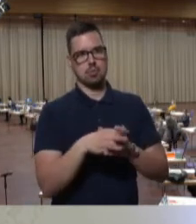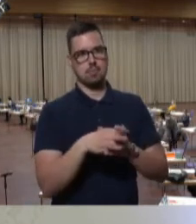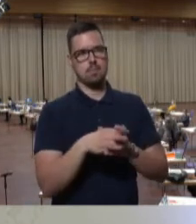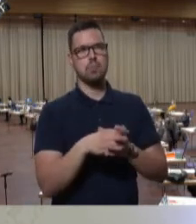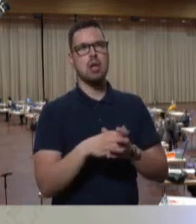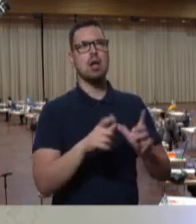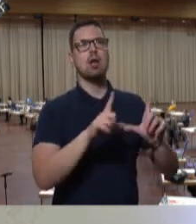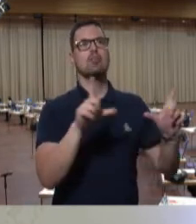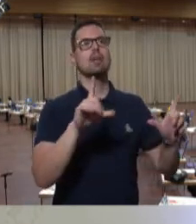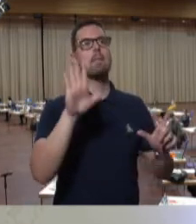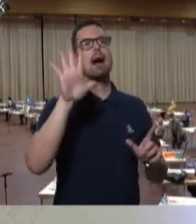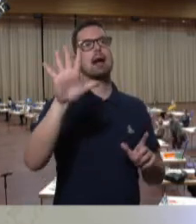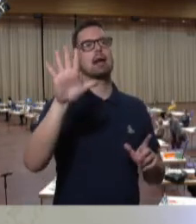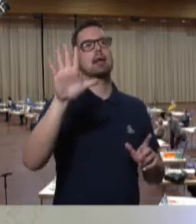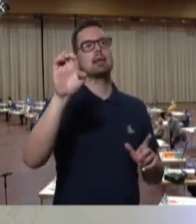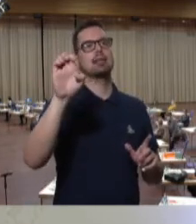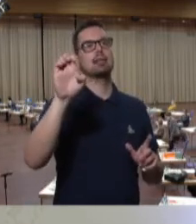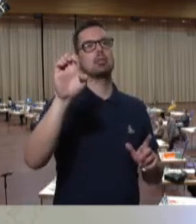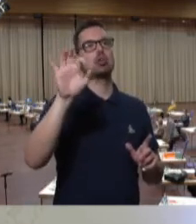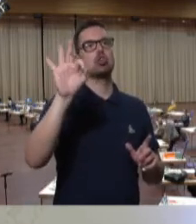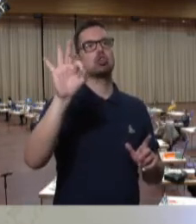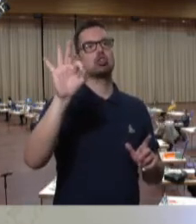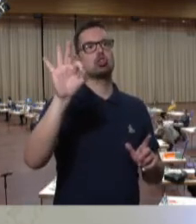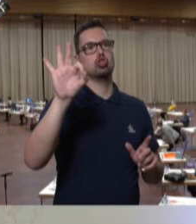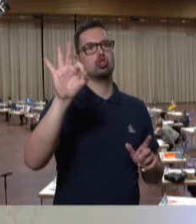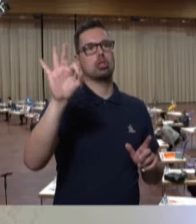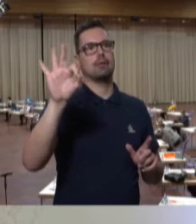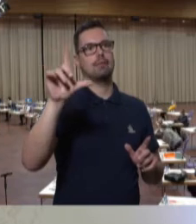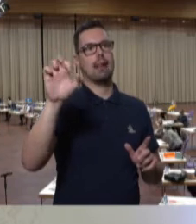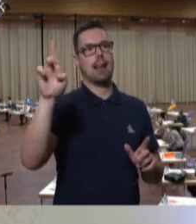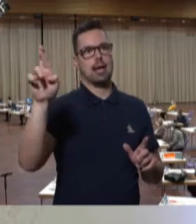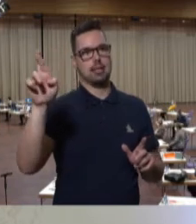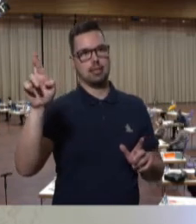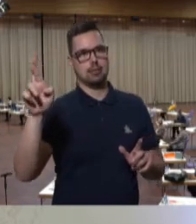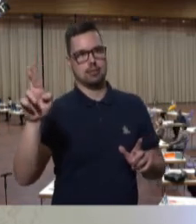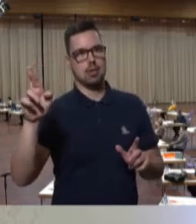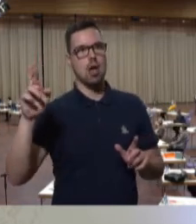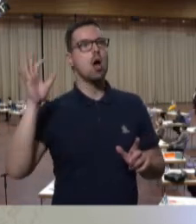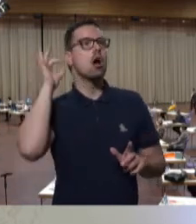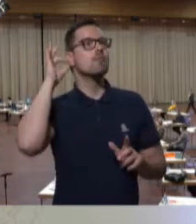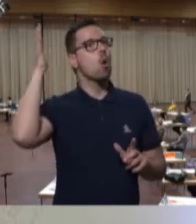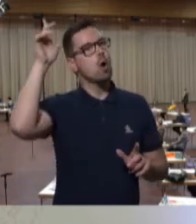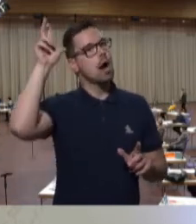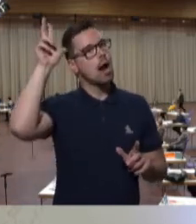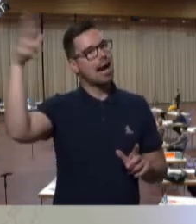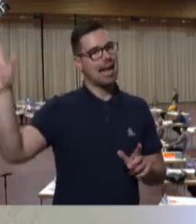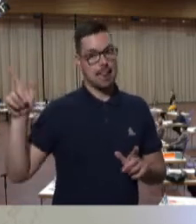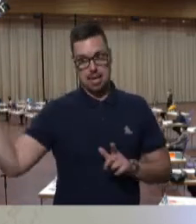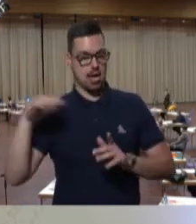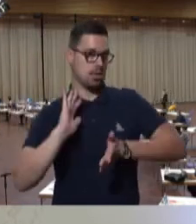Schaeffler in Homburg. Unsere Wirtschaftsministerin Anke Rehlinger hatte dort gesprochen. Beim